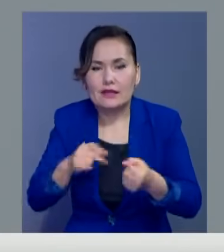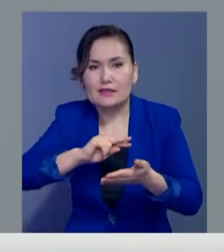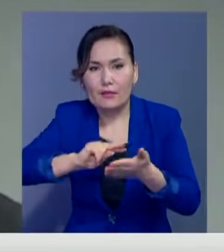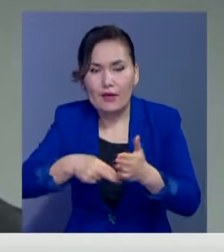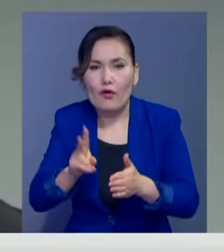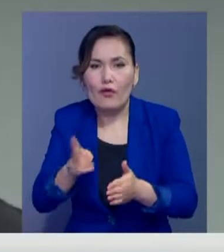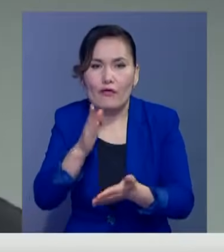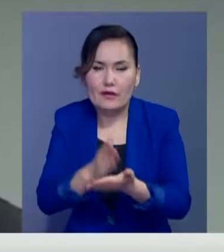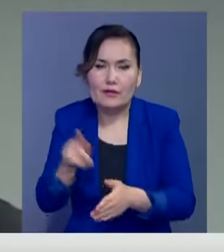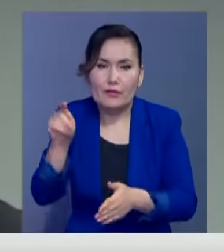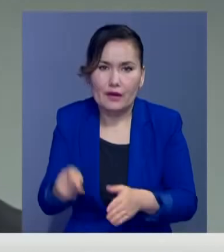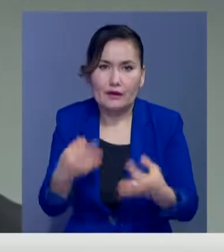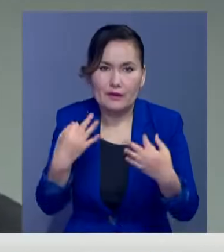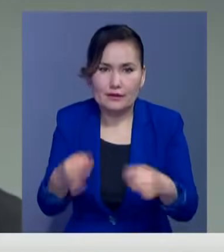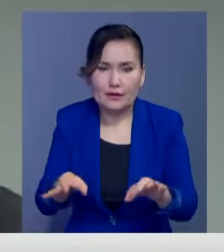бастайды.